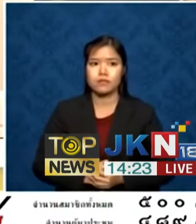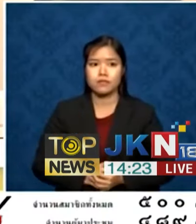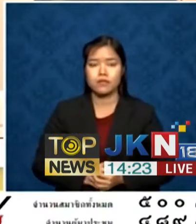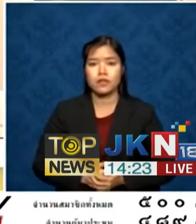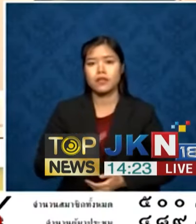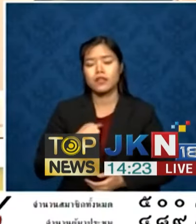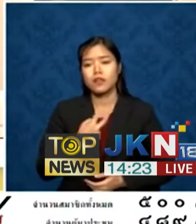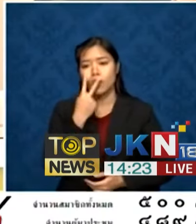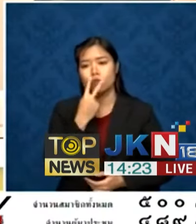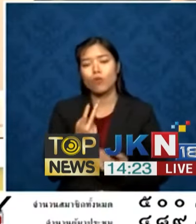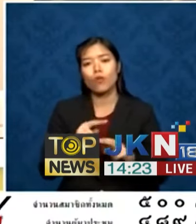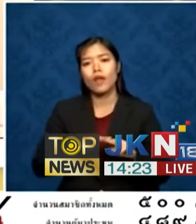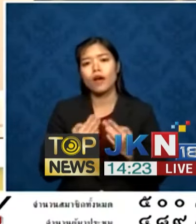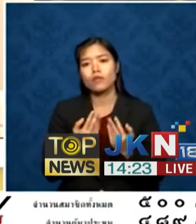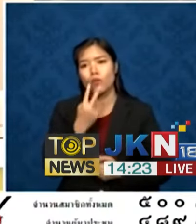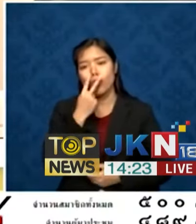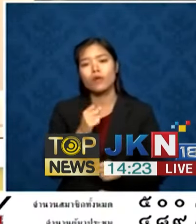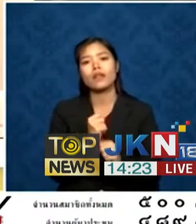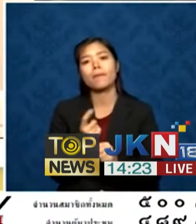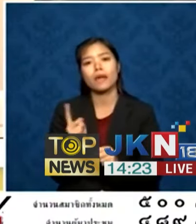อกว่าจะนะครับจะลดทีนึง